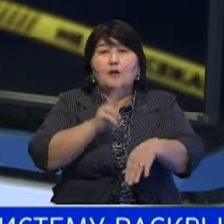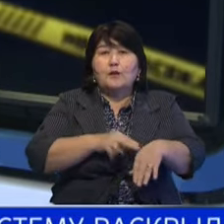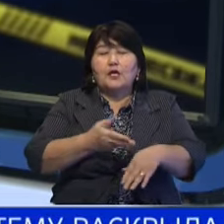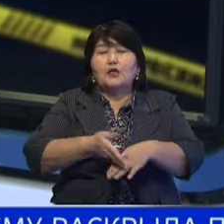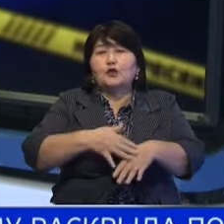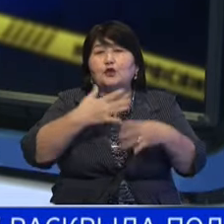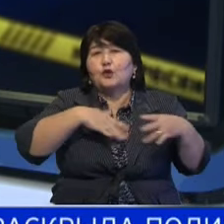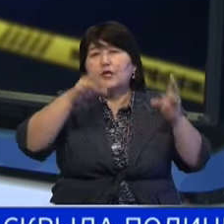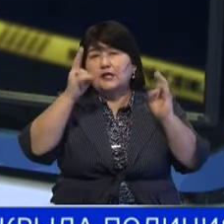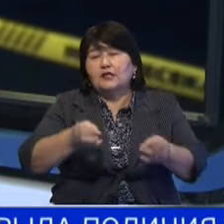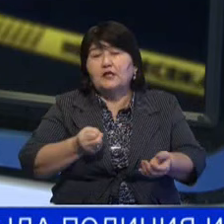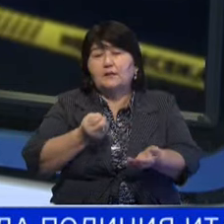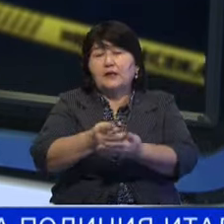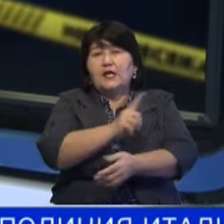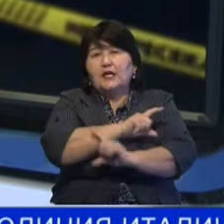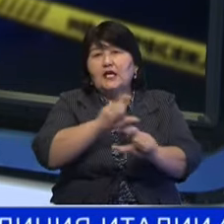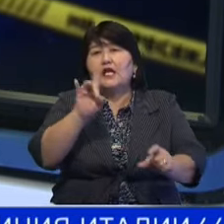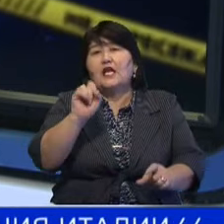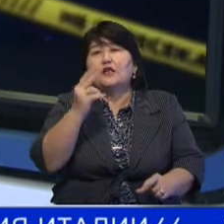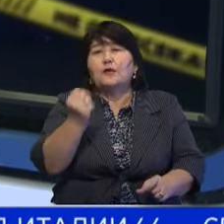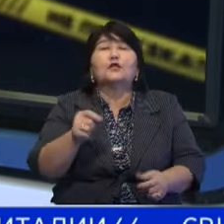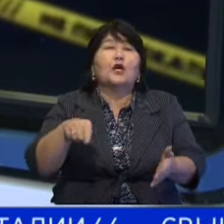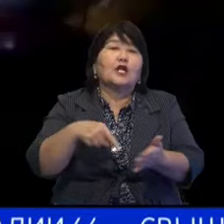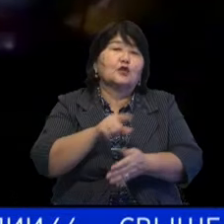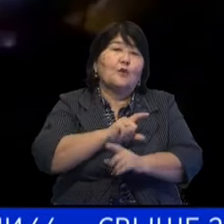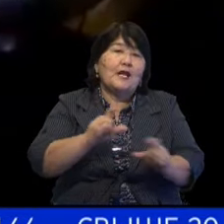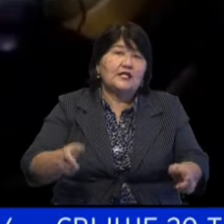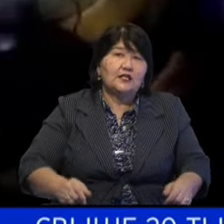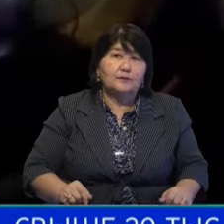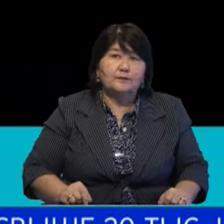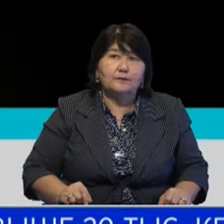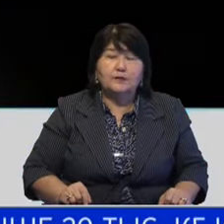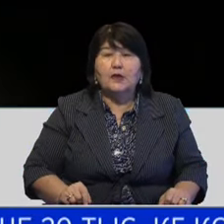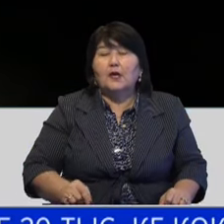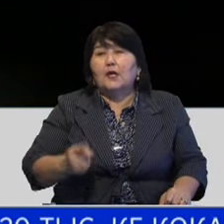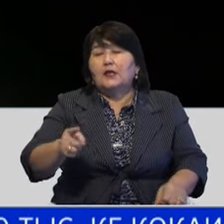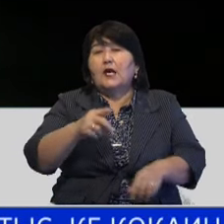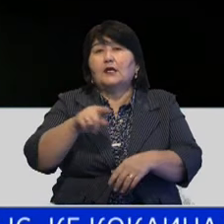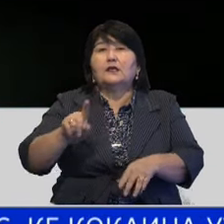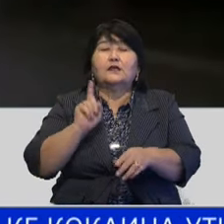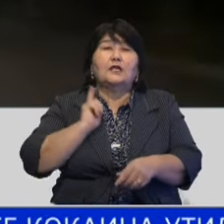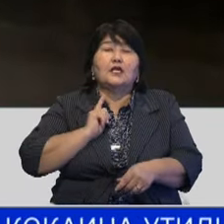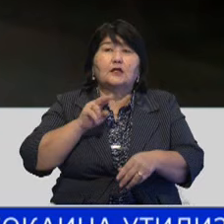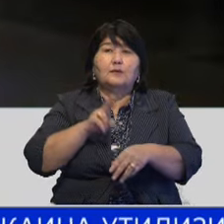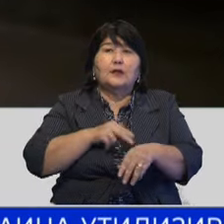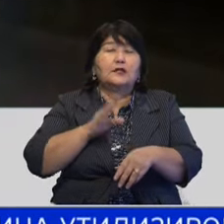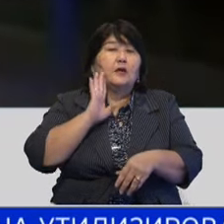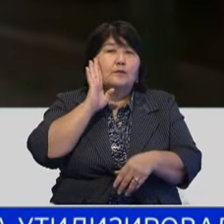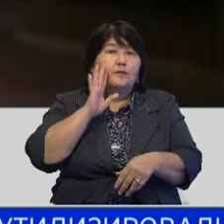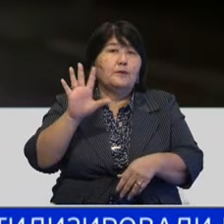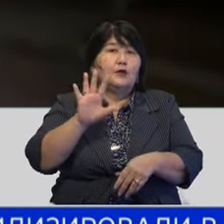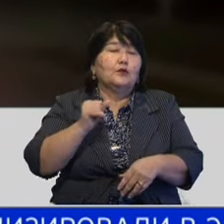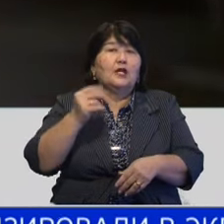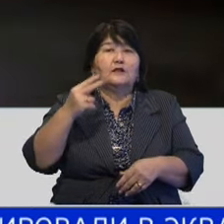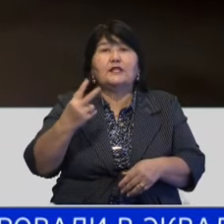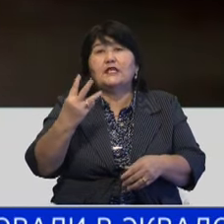тяжёлыми травмами доставлен в реанимацию городской больницы наезд на стража порядка был совершён в 5:00 утра ть ре